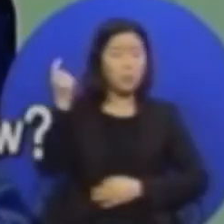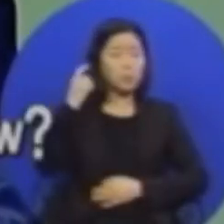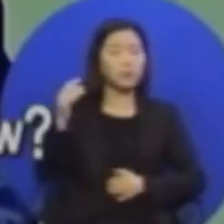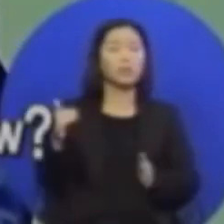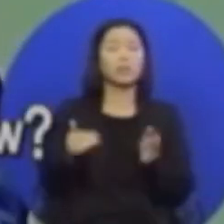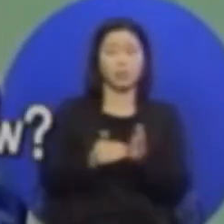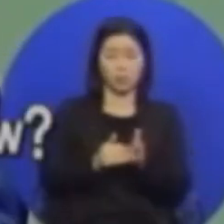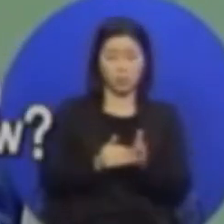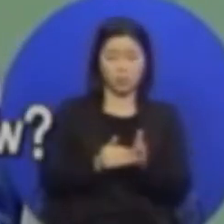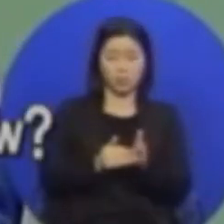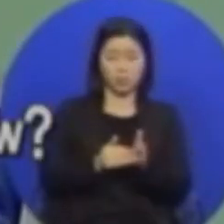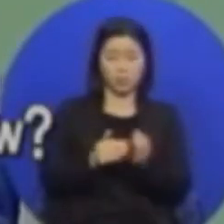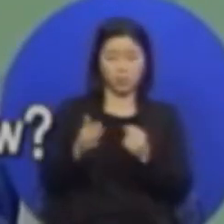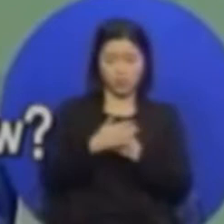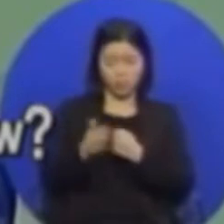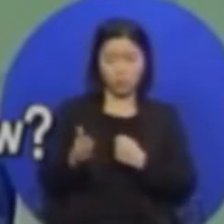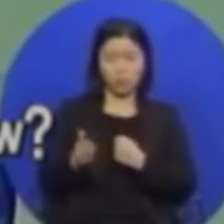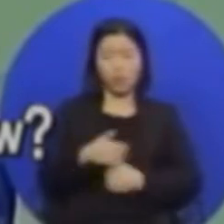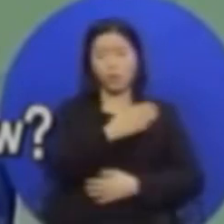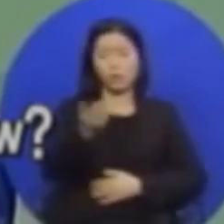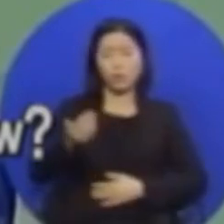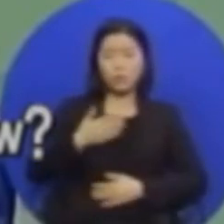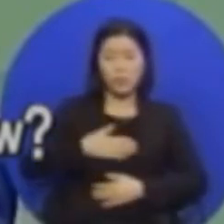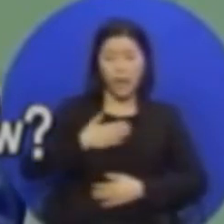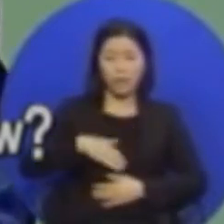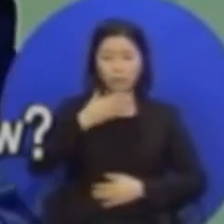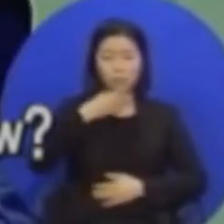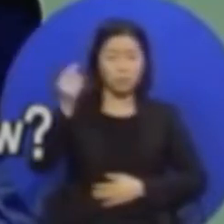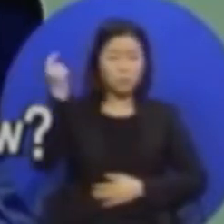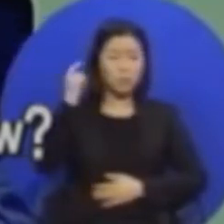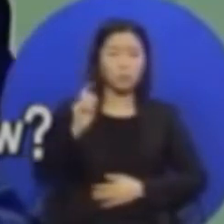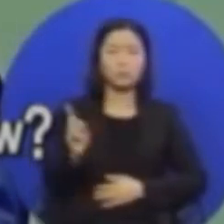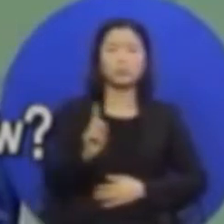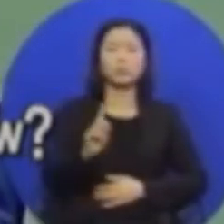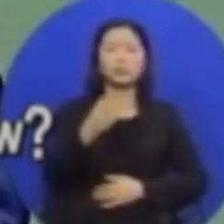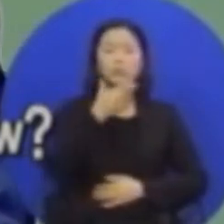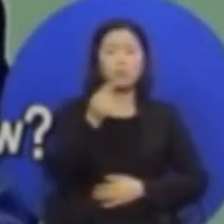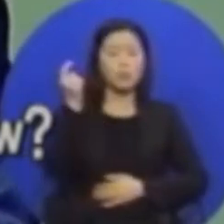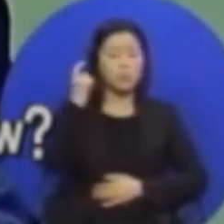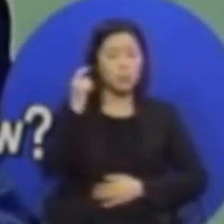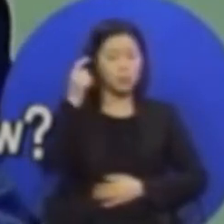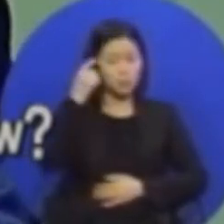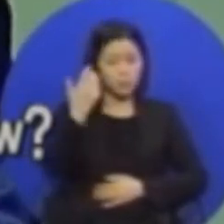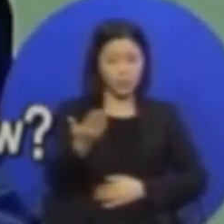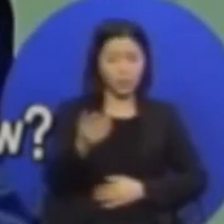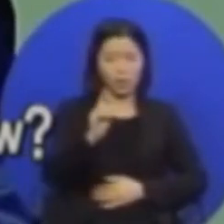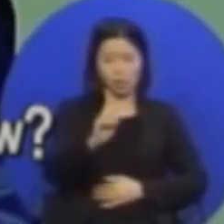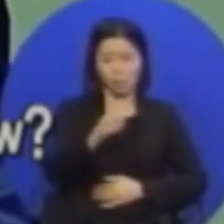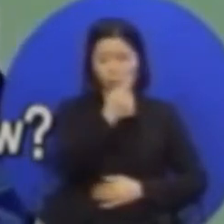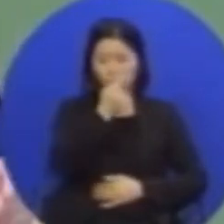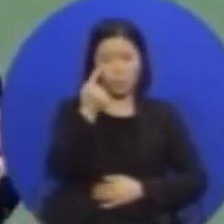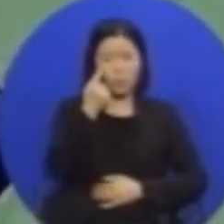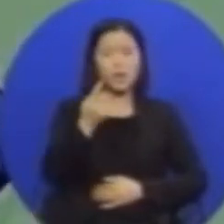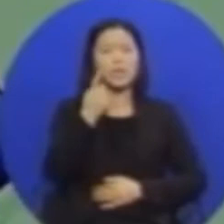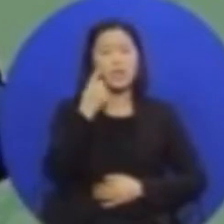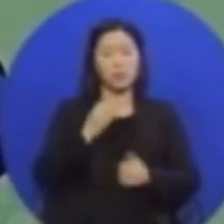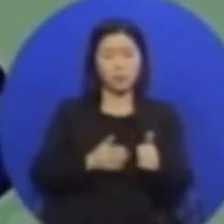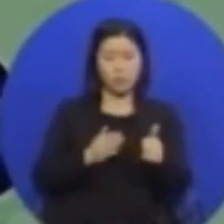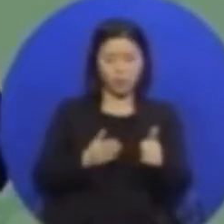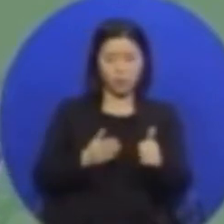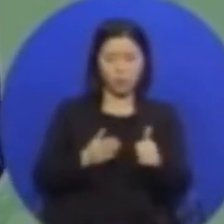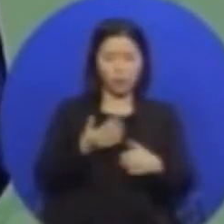여러분이 알고 계시는 복음은 어떤 부분인가요 한번 점검해보세요 복음은